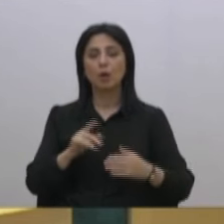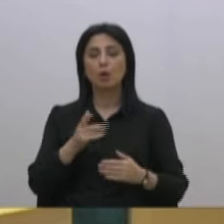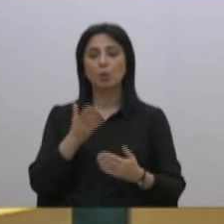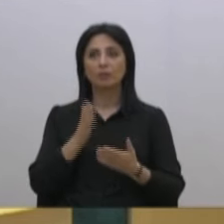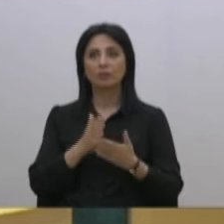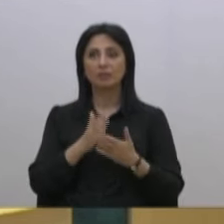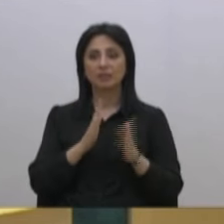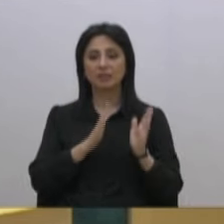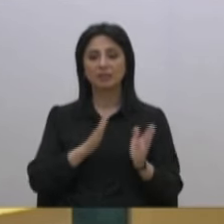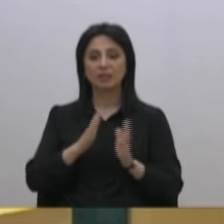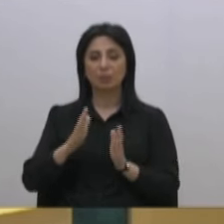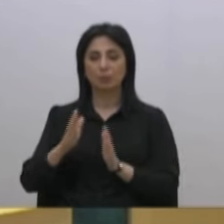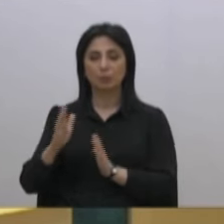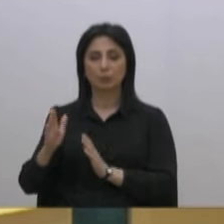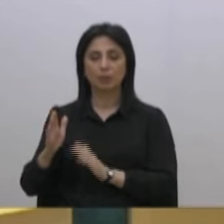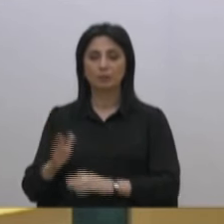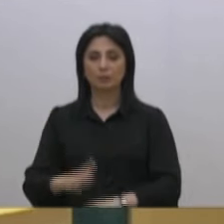რომელიც სტაბილურად